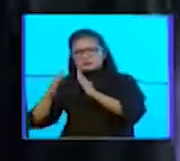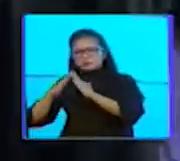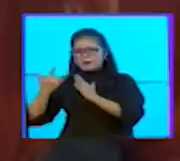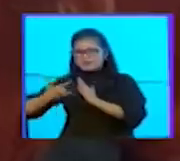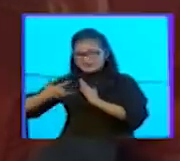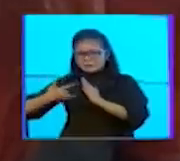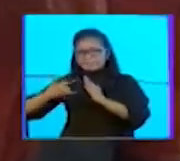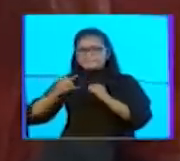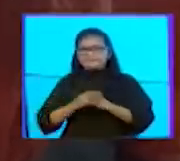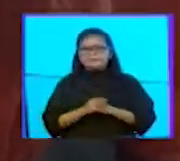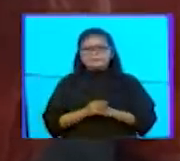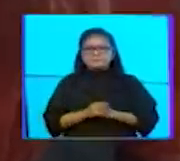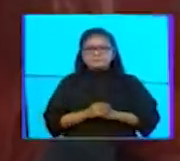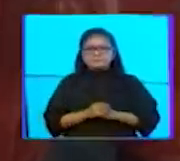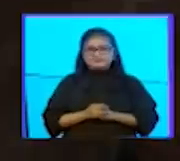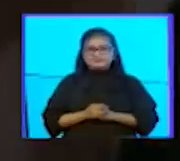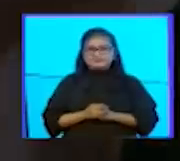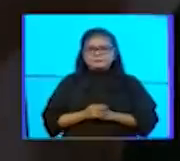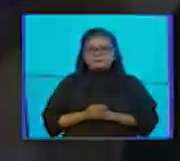Sanjaya melaporkan.